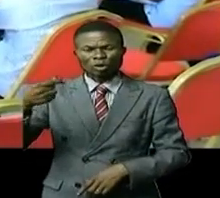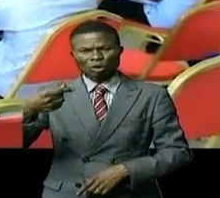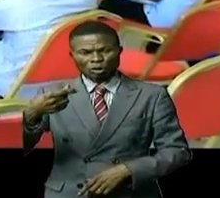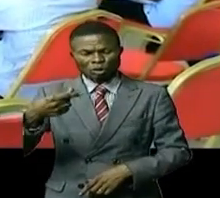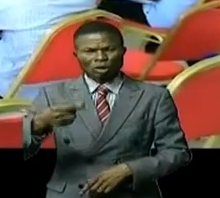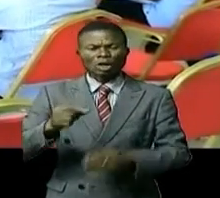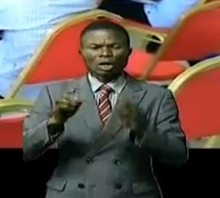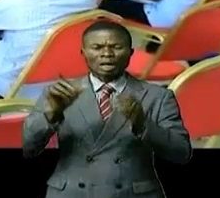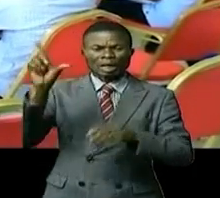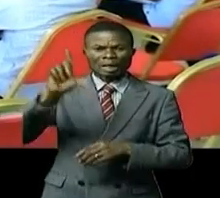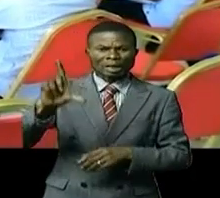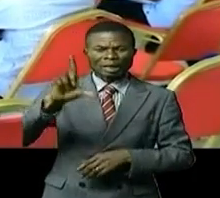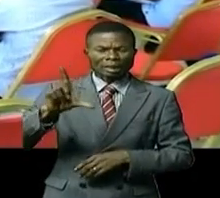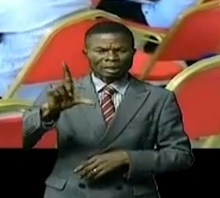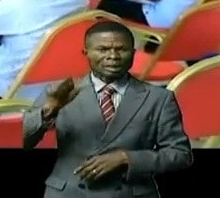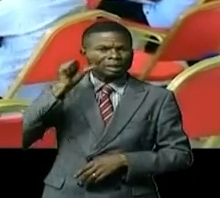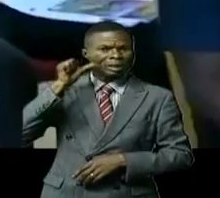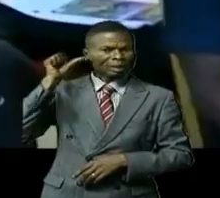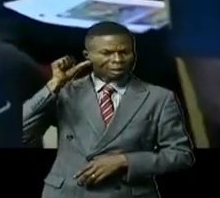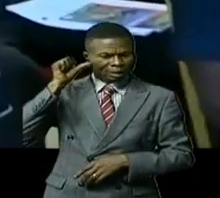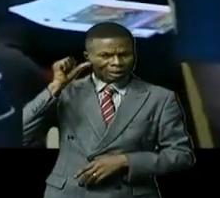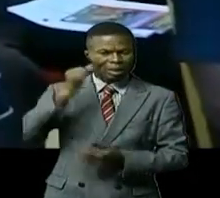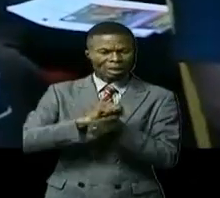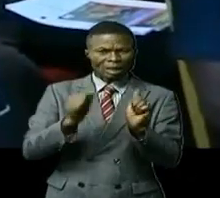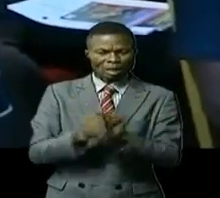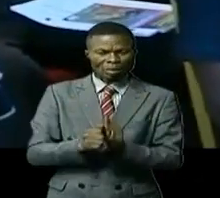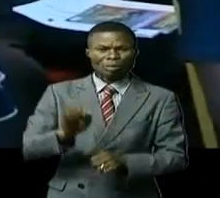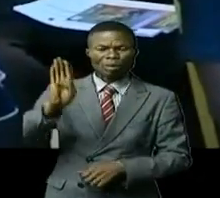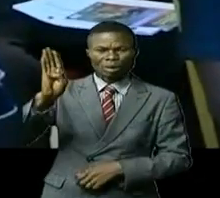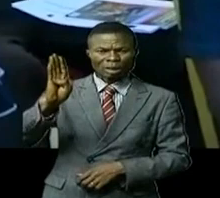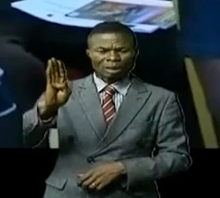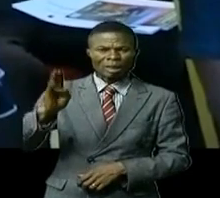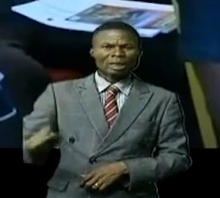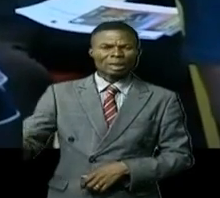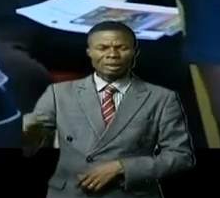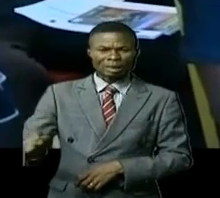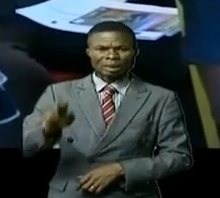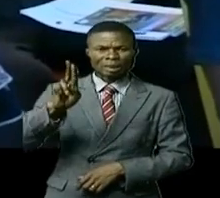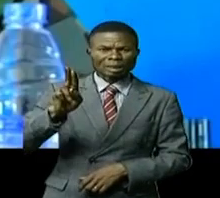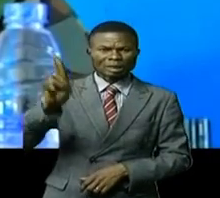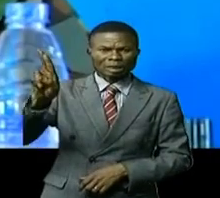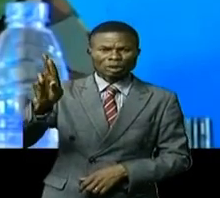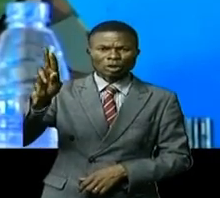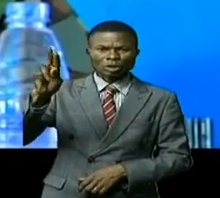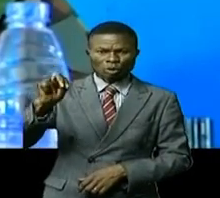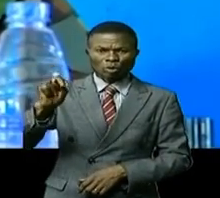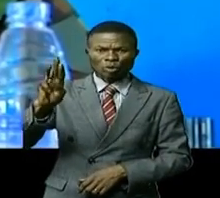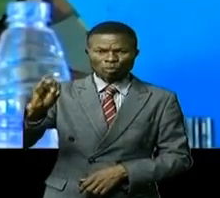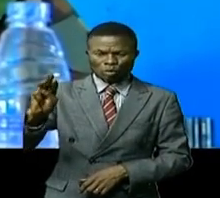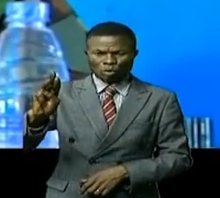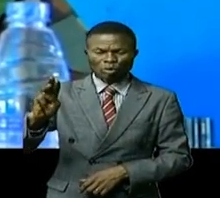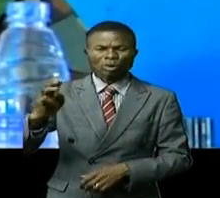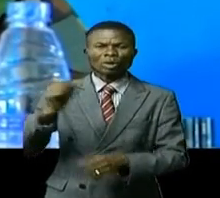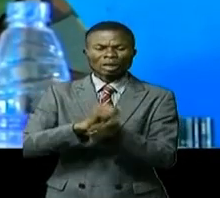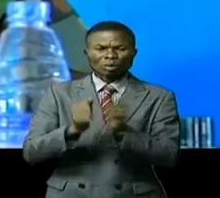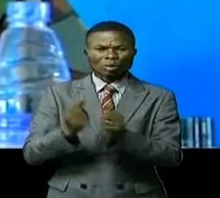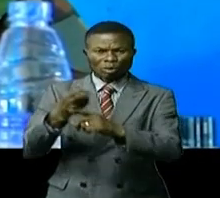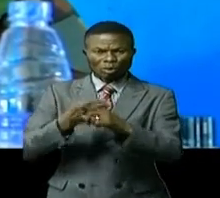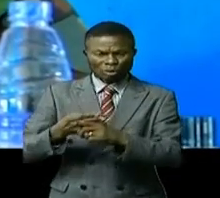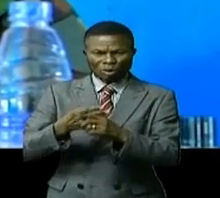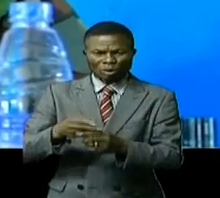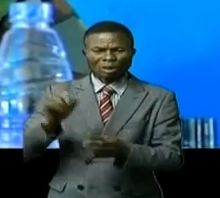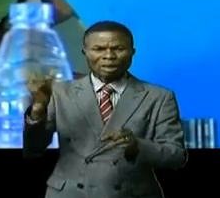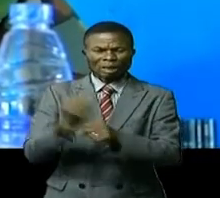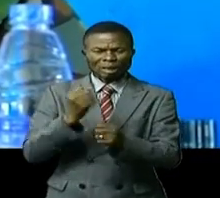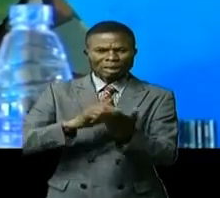ces lundi à Kasséni dans les secteurs des Bahéma Sud en territoire d'Iromo des séances de diagnostic sécuritaire et d'actualisation